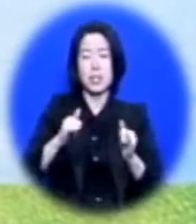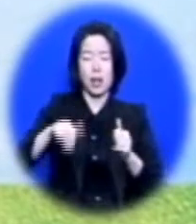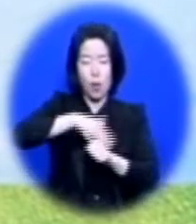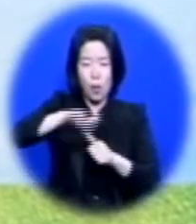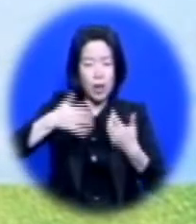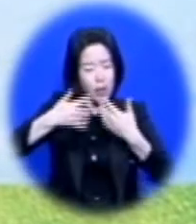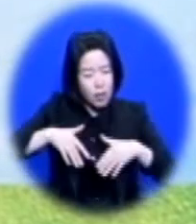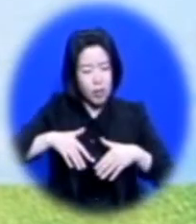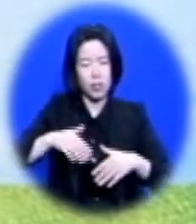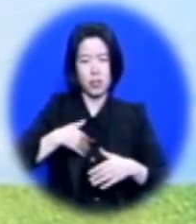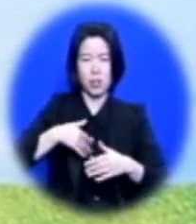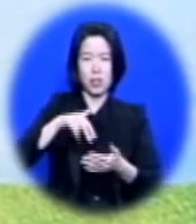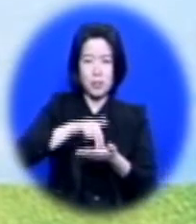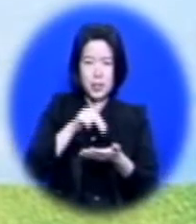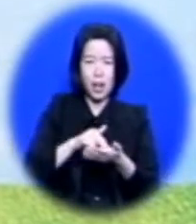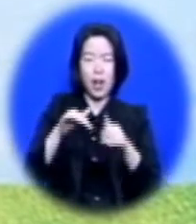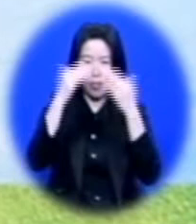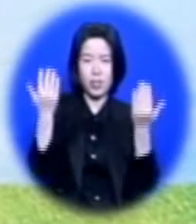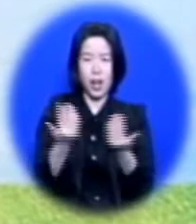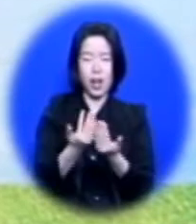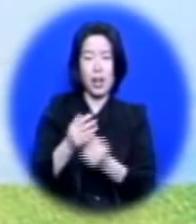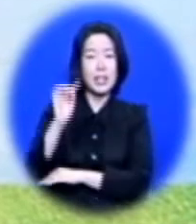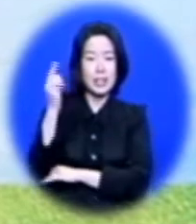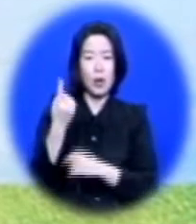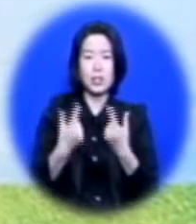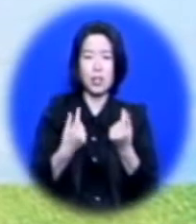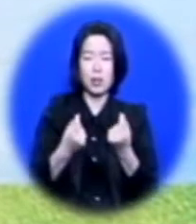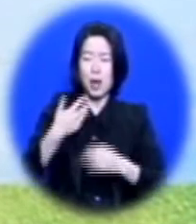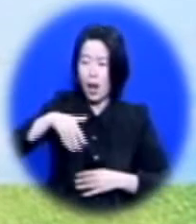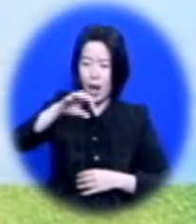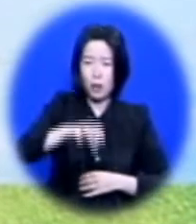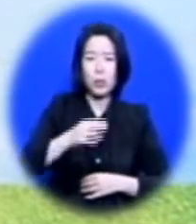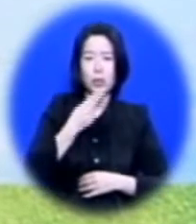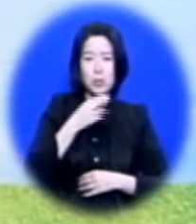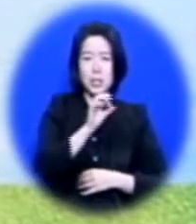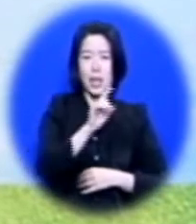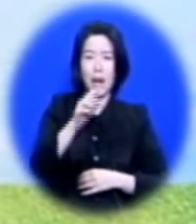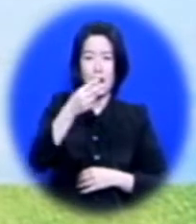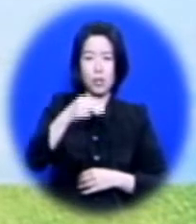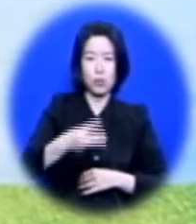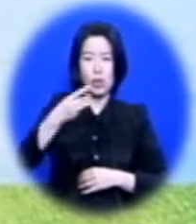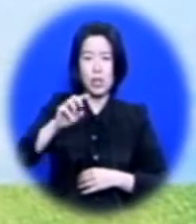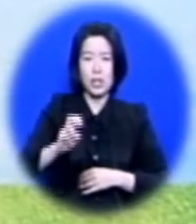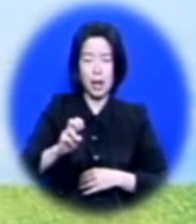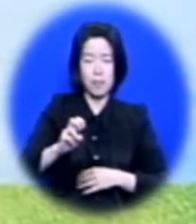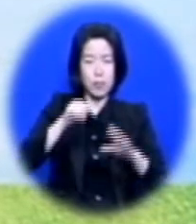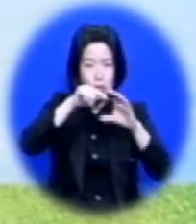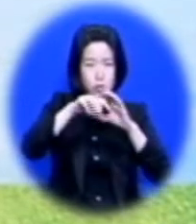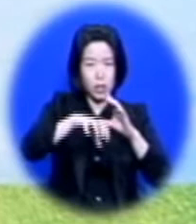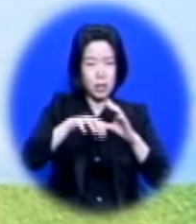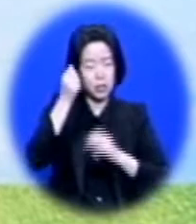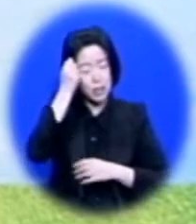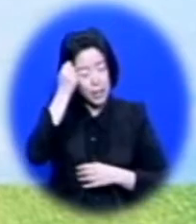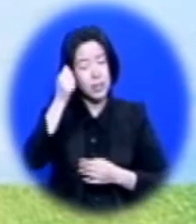여건 처지 진짜 다 위처럼 갈 데가 없이 아둘람 굴 속에 가서 노숙하는 처지